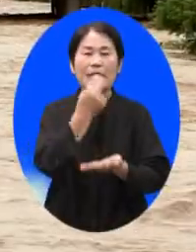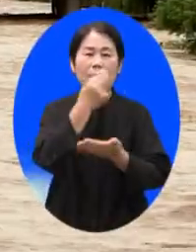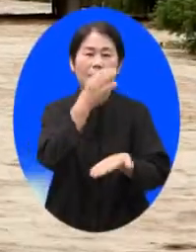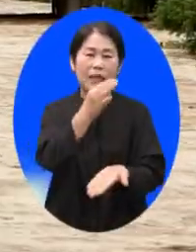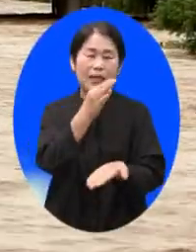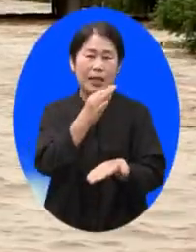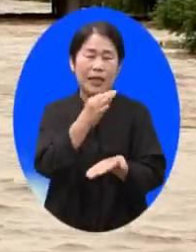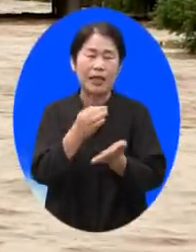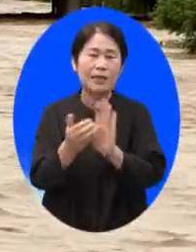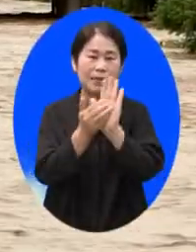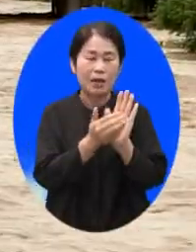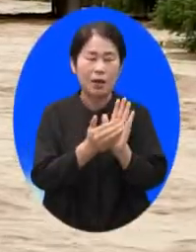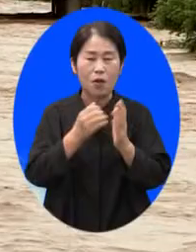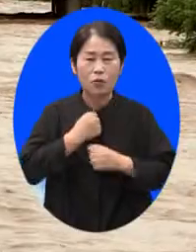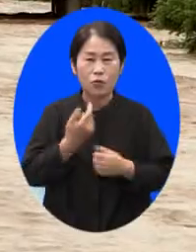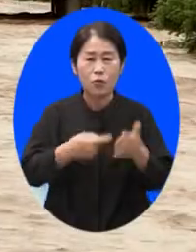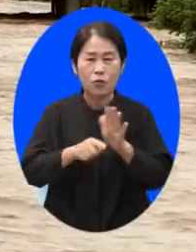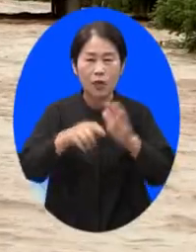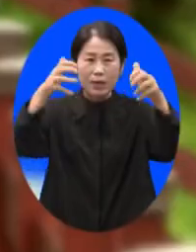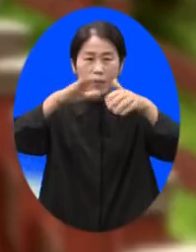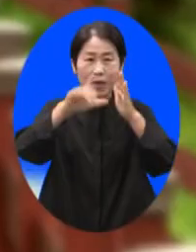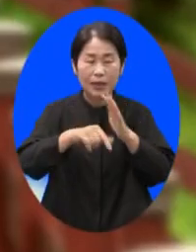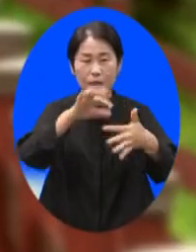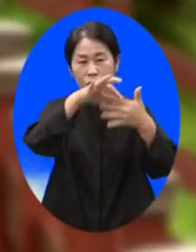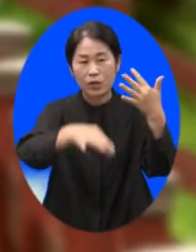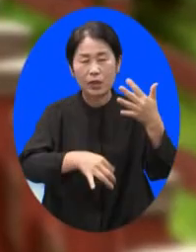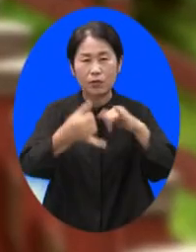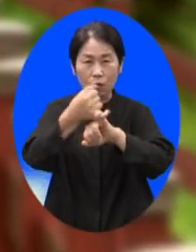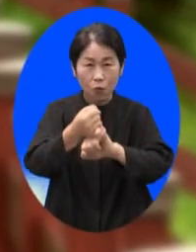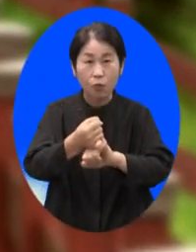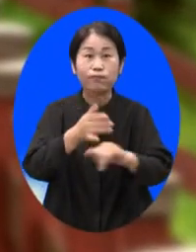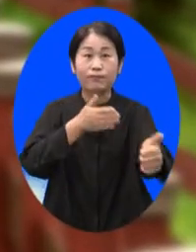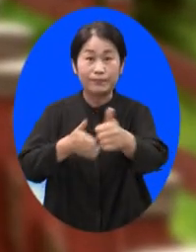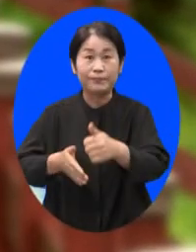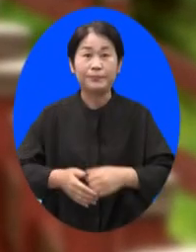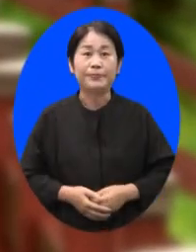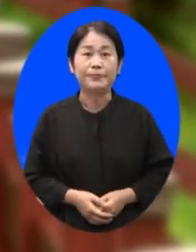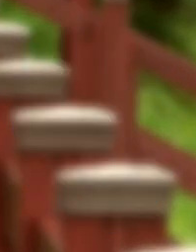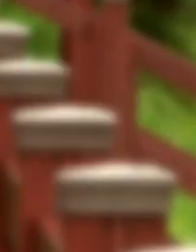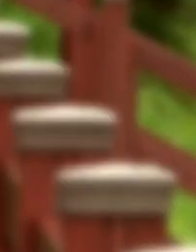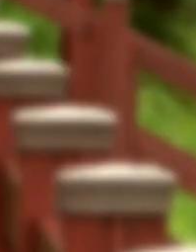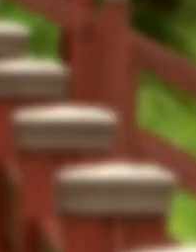소중한 생명과 재산을 지키는 장마철 안전수칙 준수를 당부드립니다.